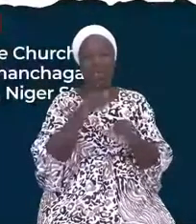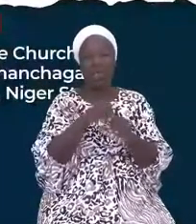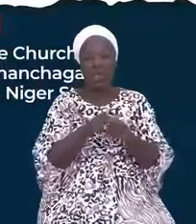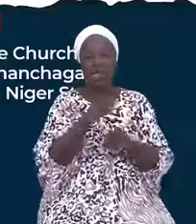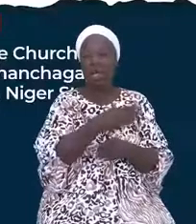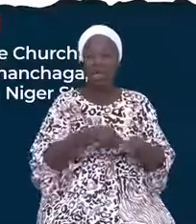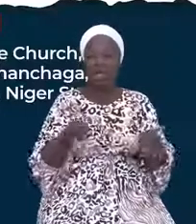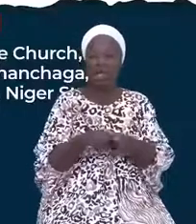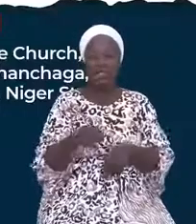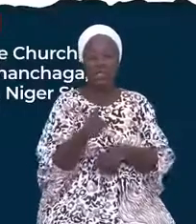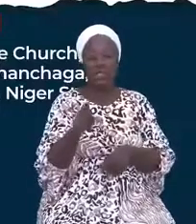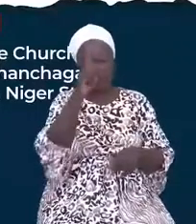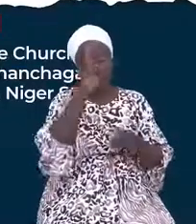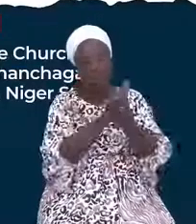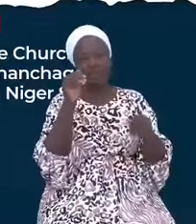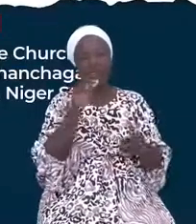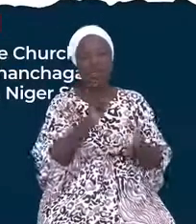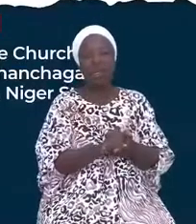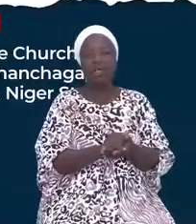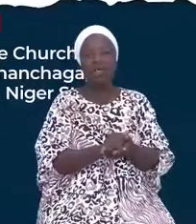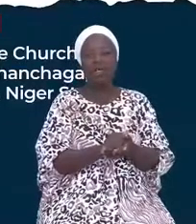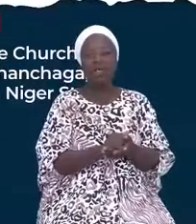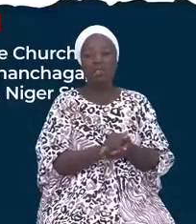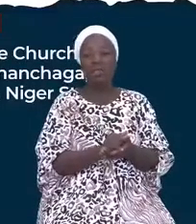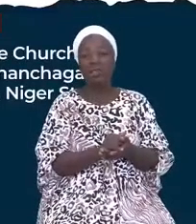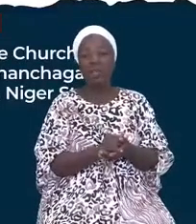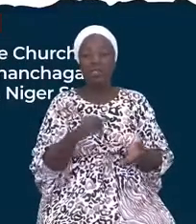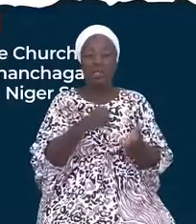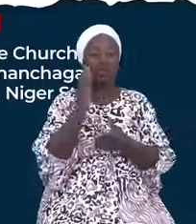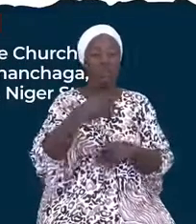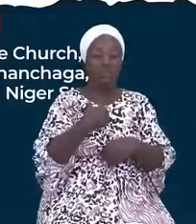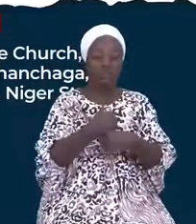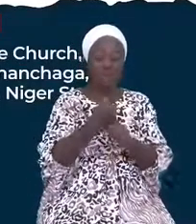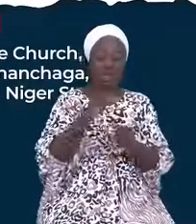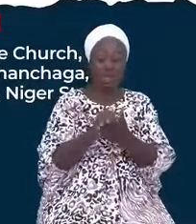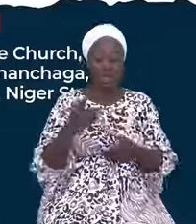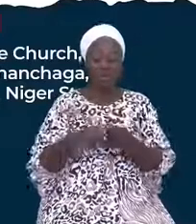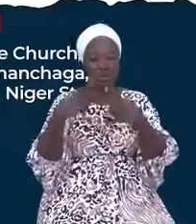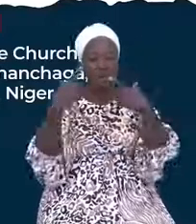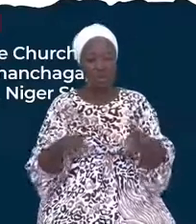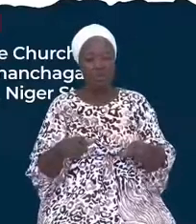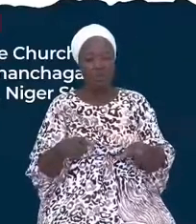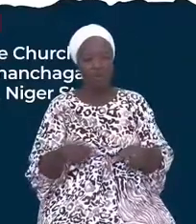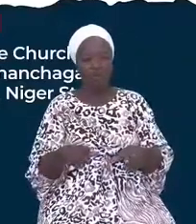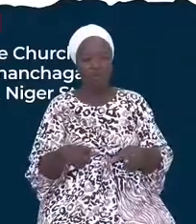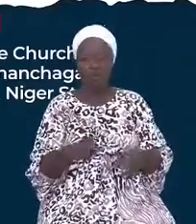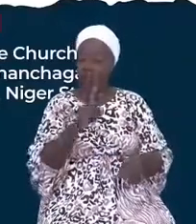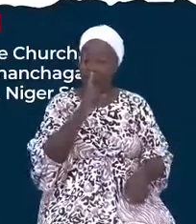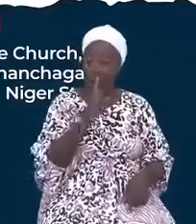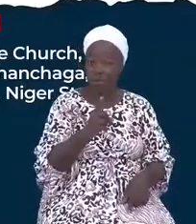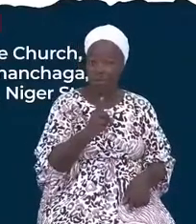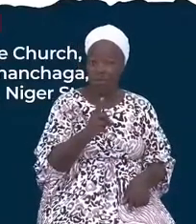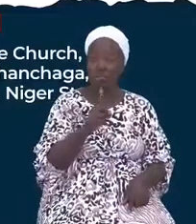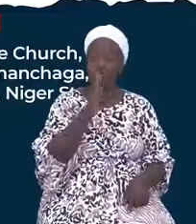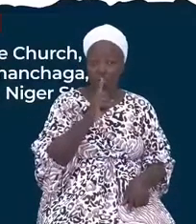qu'ils croient. Et comme ils croient la chose, cela amènera cela s'accomplit. Le fait est un